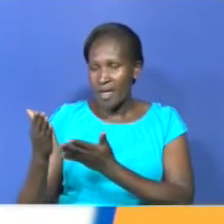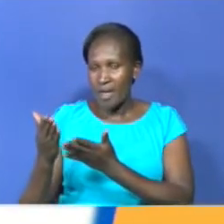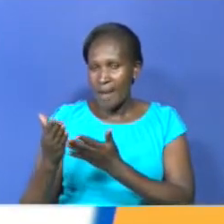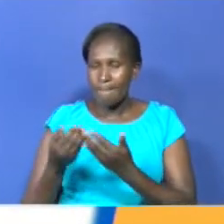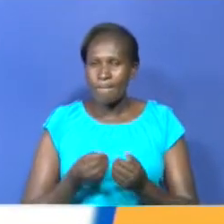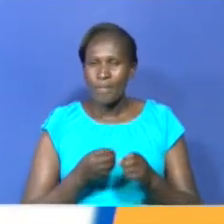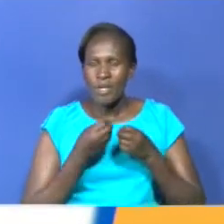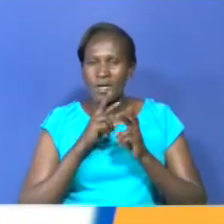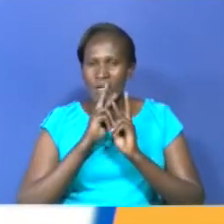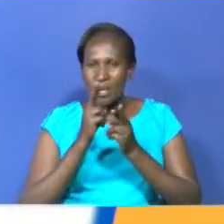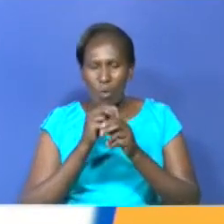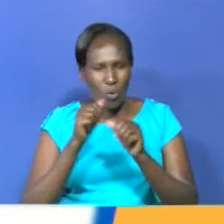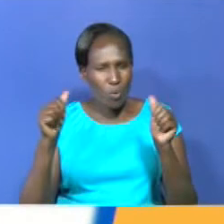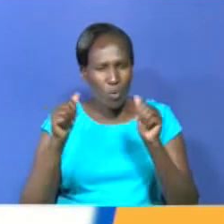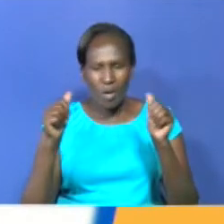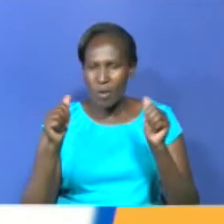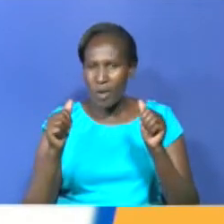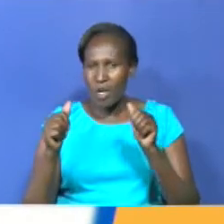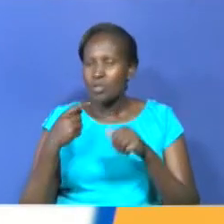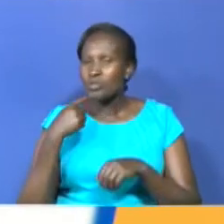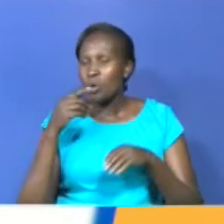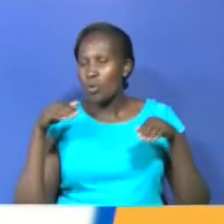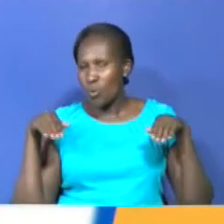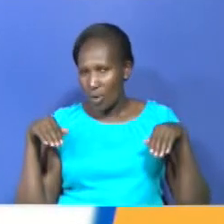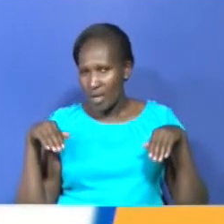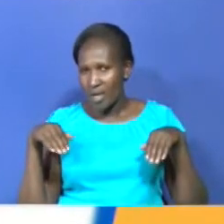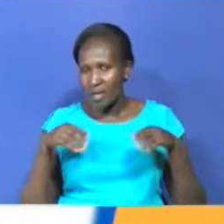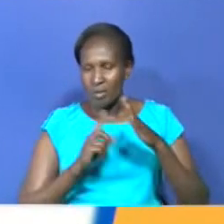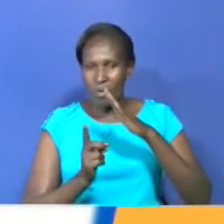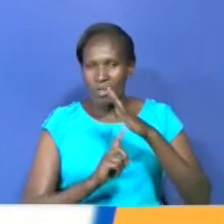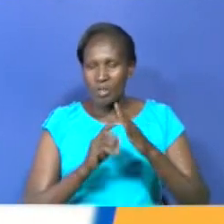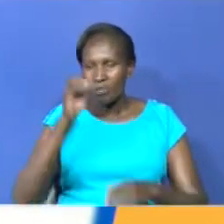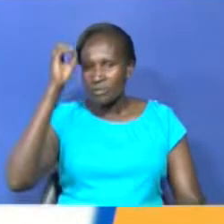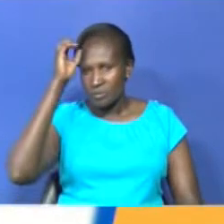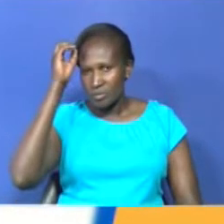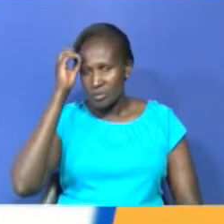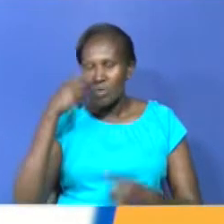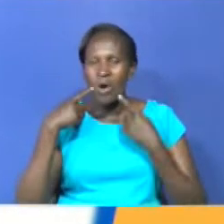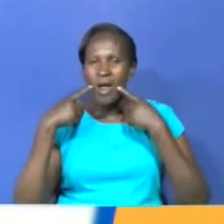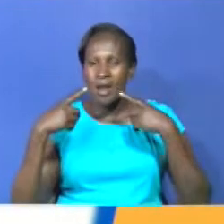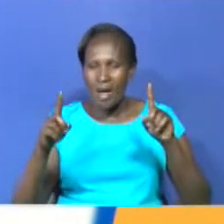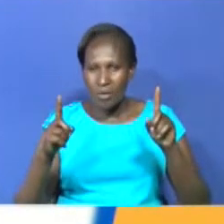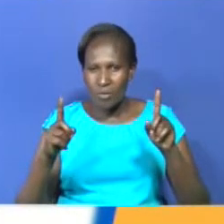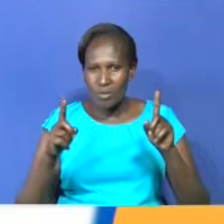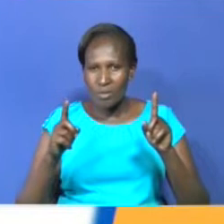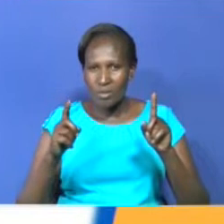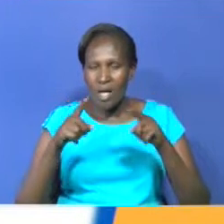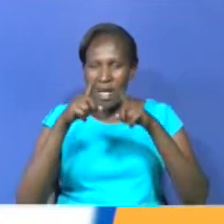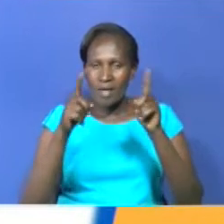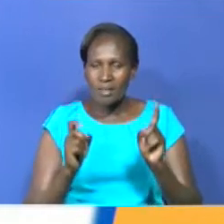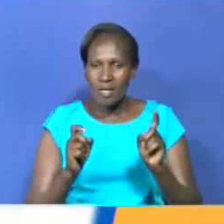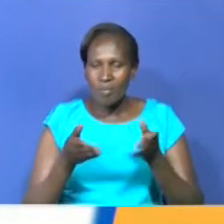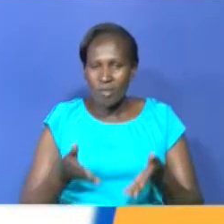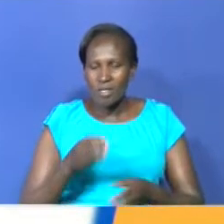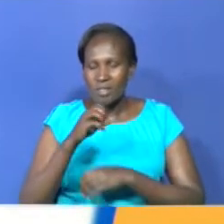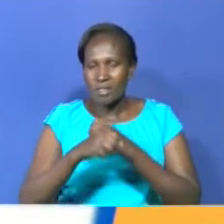zikiandikisha matokeo bora kote nchini na hivyo wanasubiri kwa hamu Waziri wa Elimu Amina Mohamed kutangaza matokeo ya mtihani wa kidato cha 8 ya mwaka